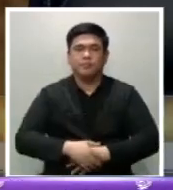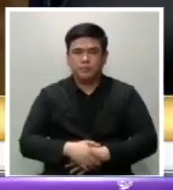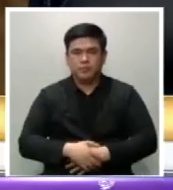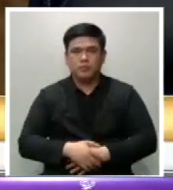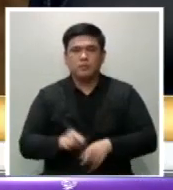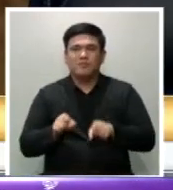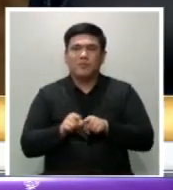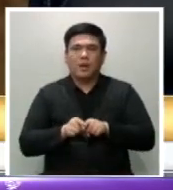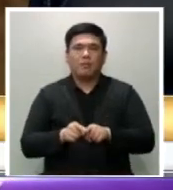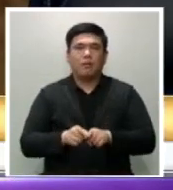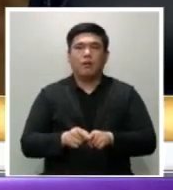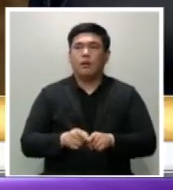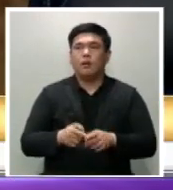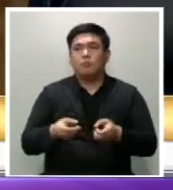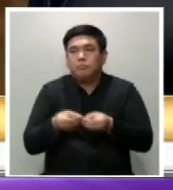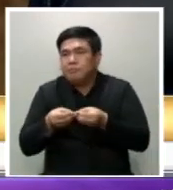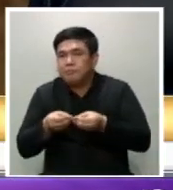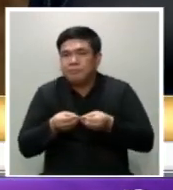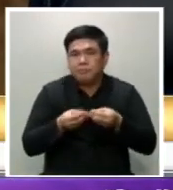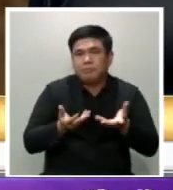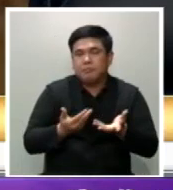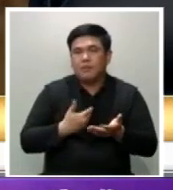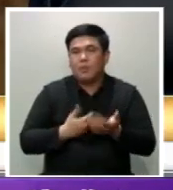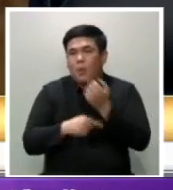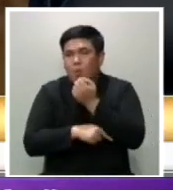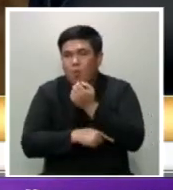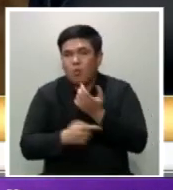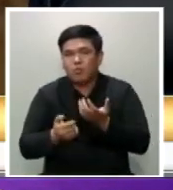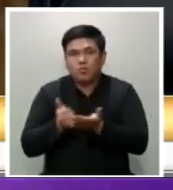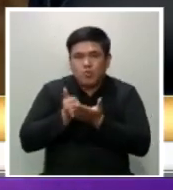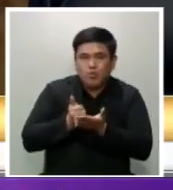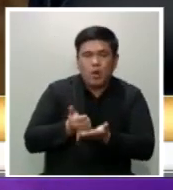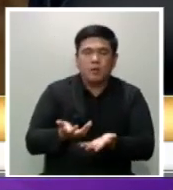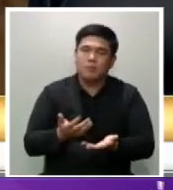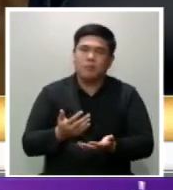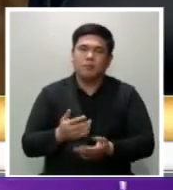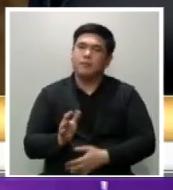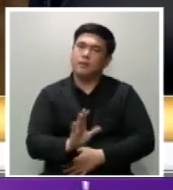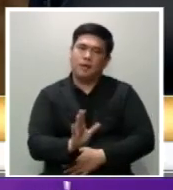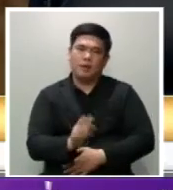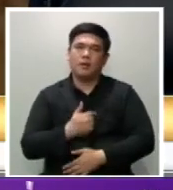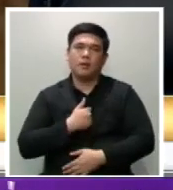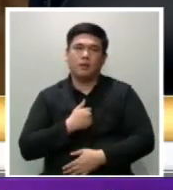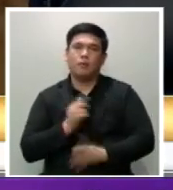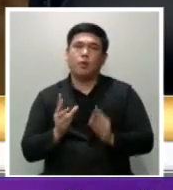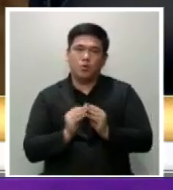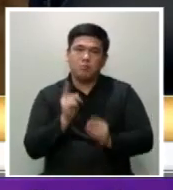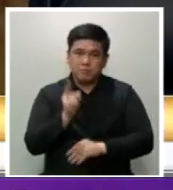ประหนึ่งจะวิ่งเต้นล็อบบี้อะไรกันหรืออย่างไรขอเรียนให้ทราบนะครับประชุมกันจริงครับใน